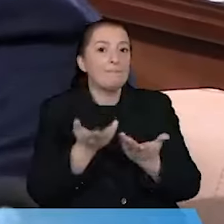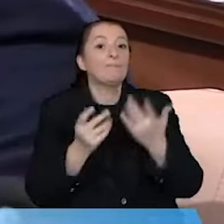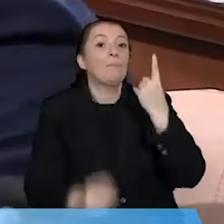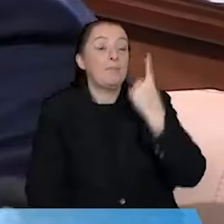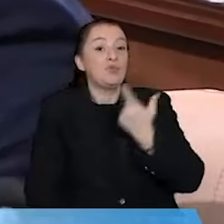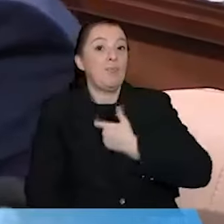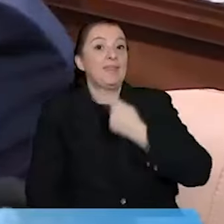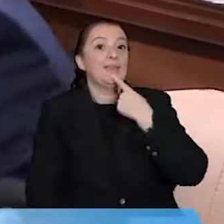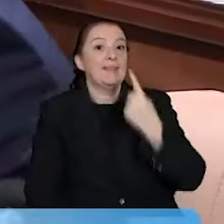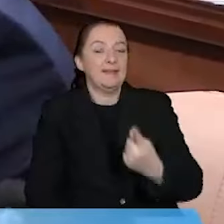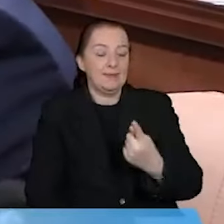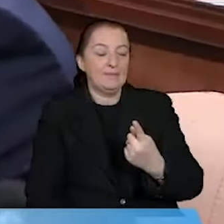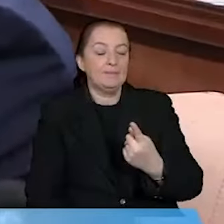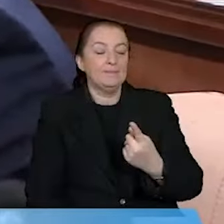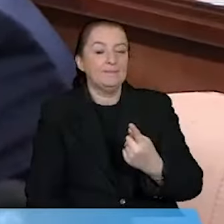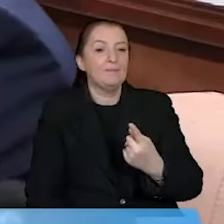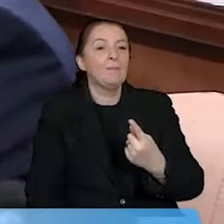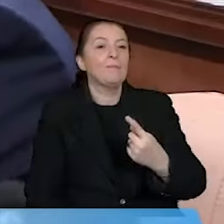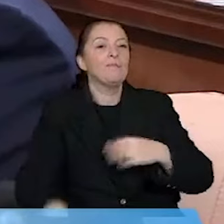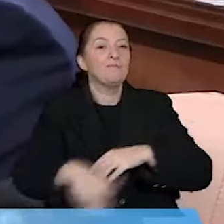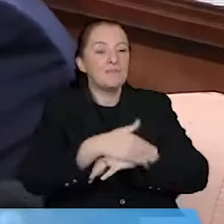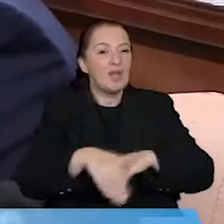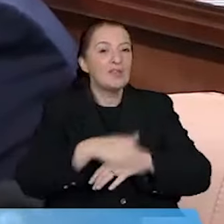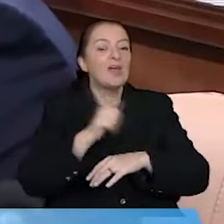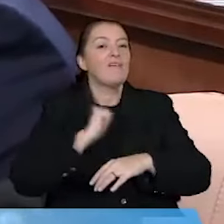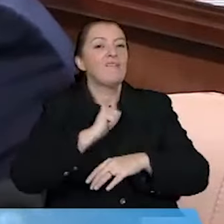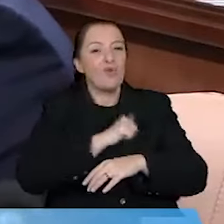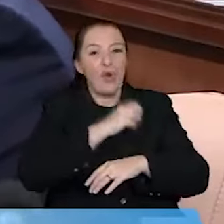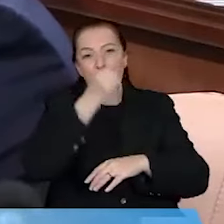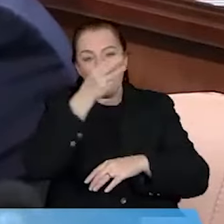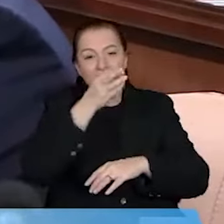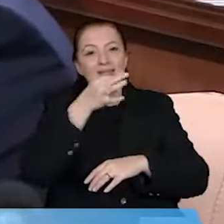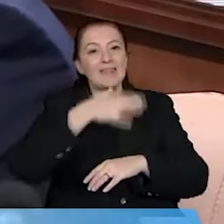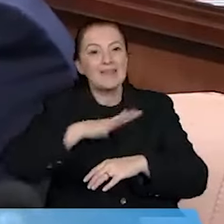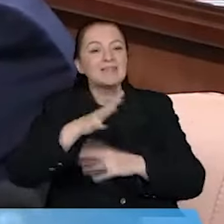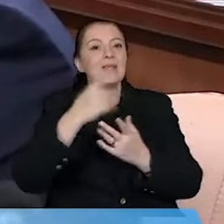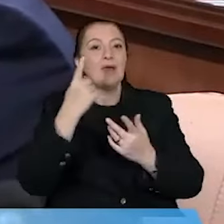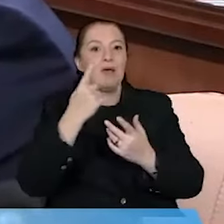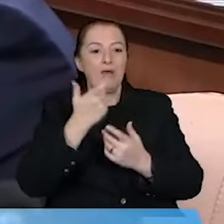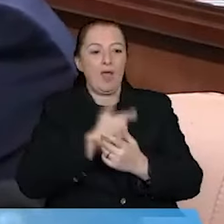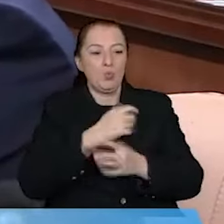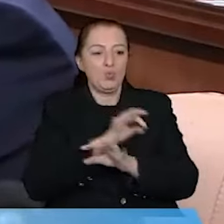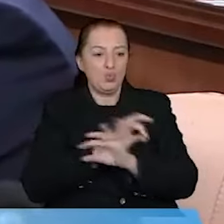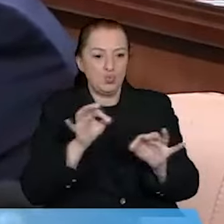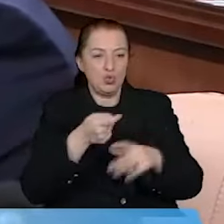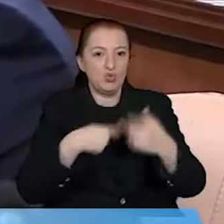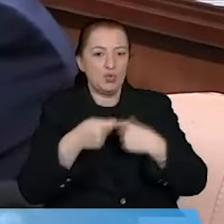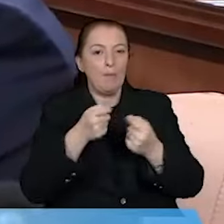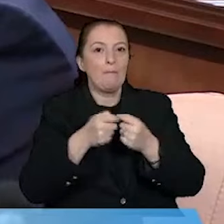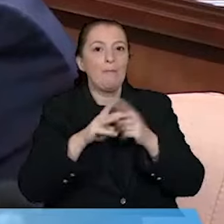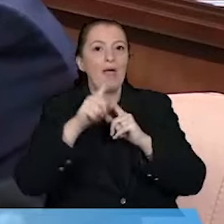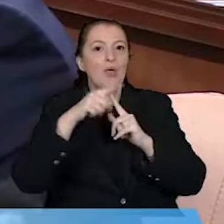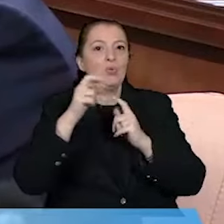birinci maddede söylediğim Cadde Bostan, Menekşe ve Flora Güneş Plajı'nın hukuki bir dayanaksız olmaksızın işletilmesinden Beltur 30